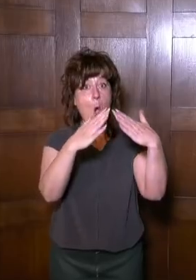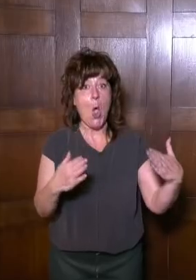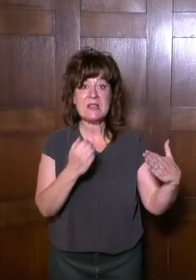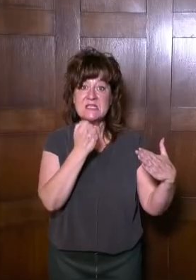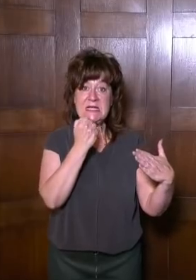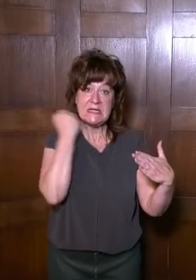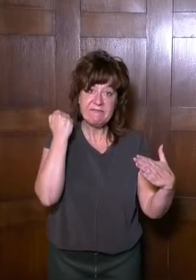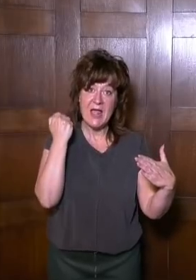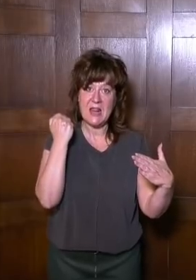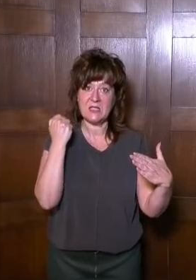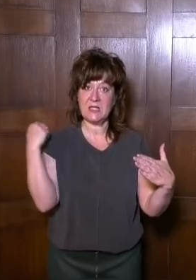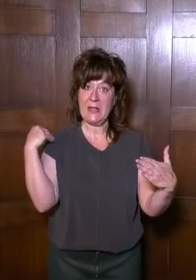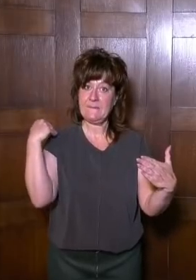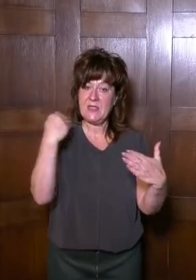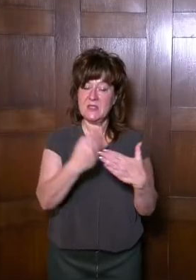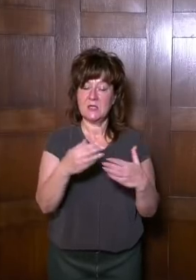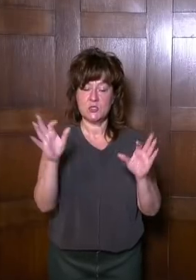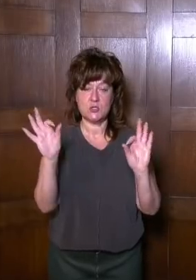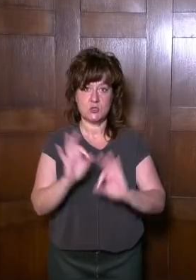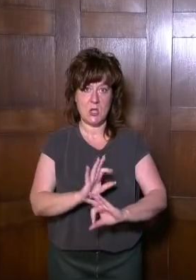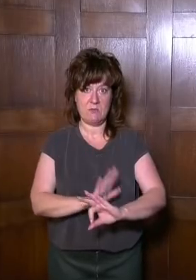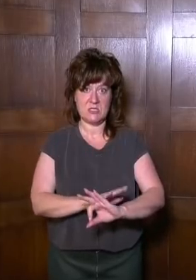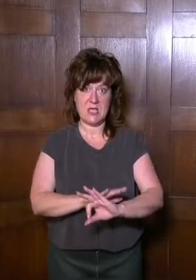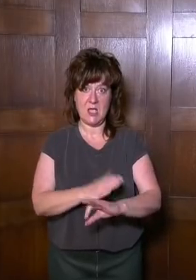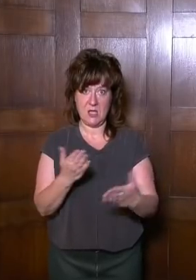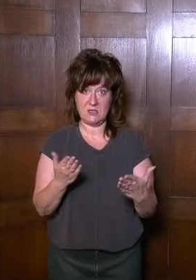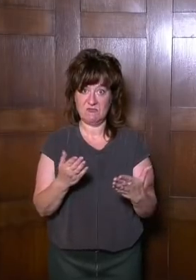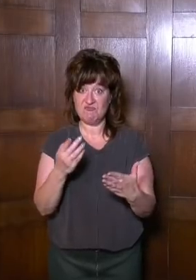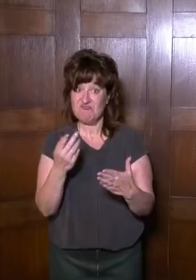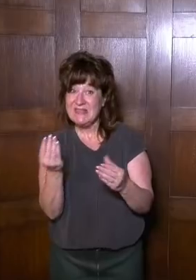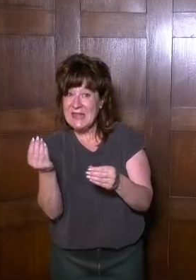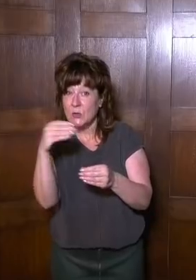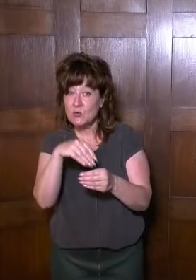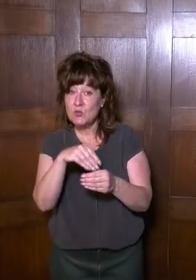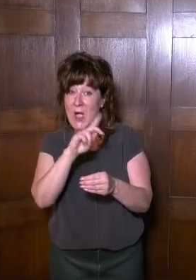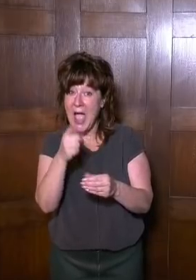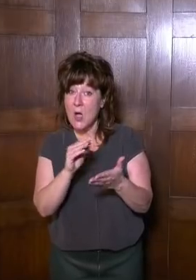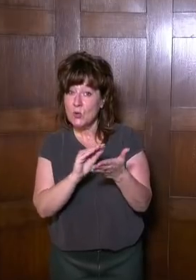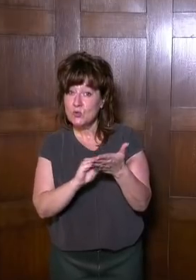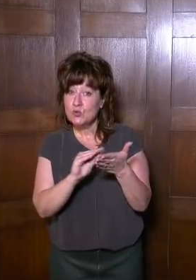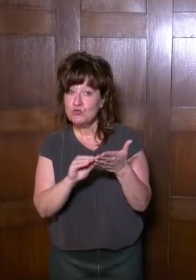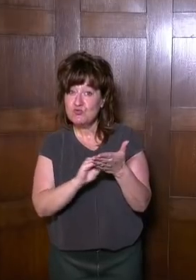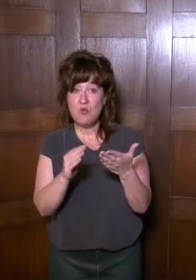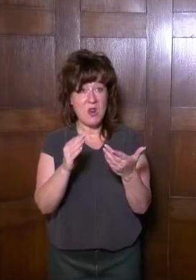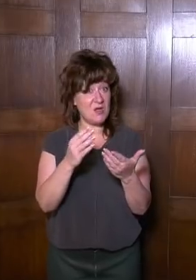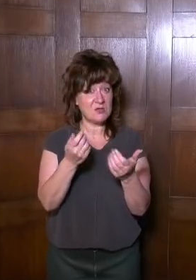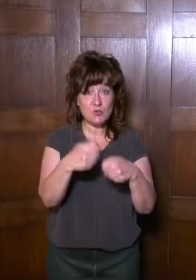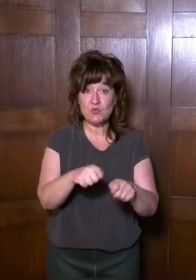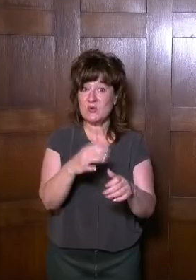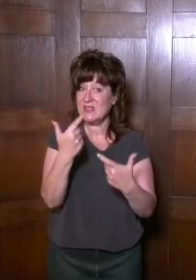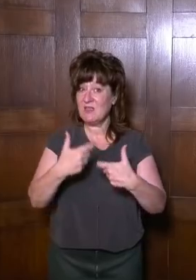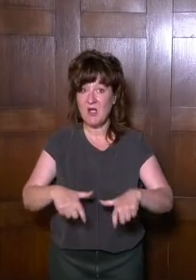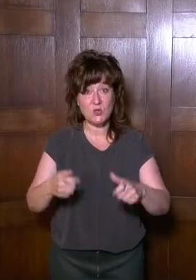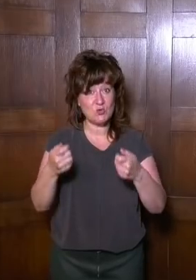das bis jetzt eine wirklich schlimme Zeit für uns. Und wenn dann noch dazu kommt, dass Schulen, dass Kitas zu sind, die sonst auch noch